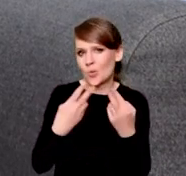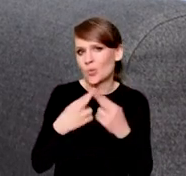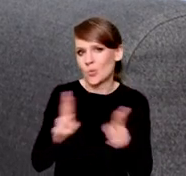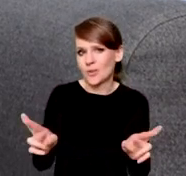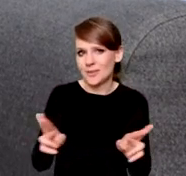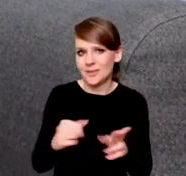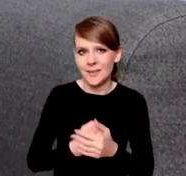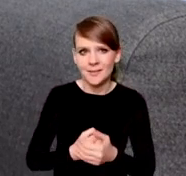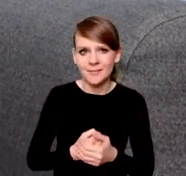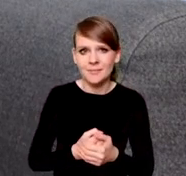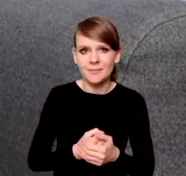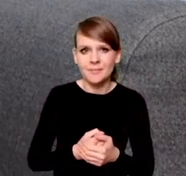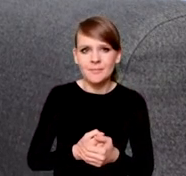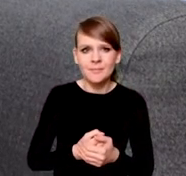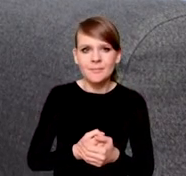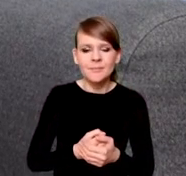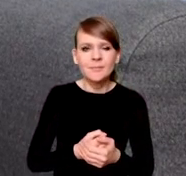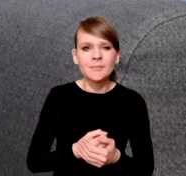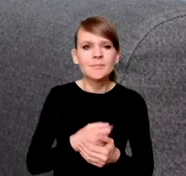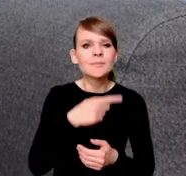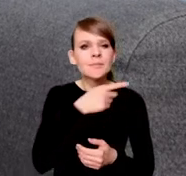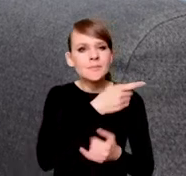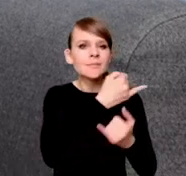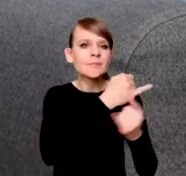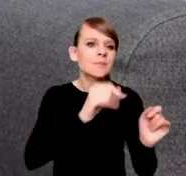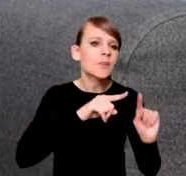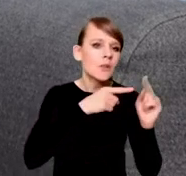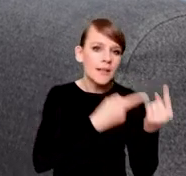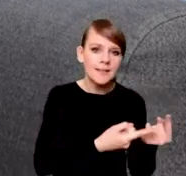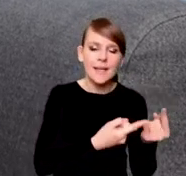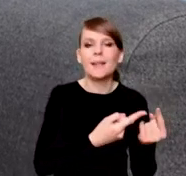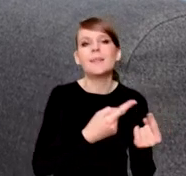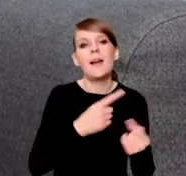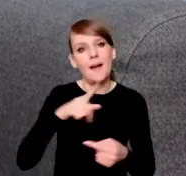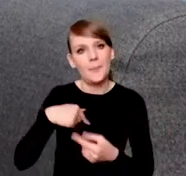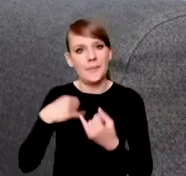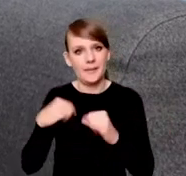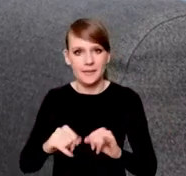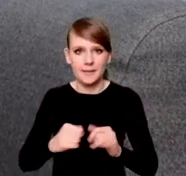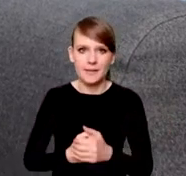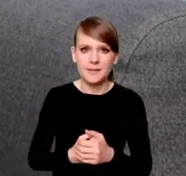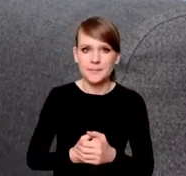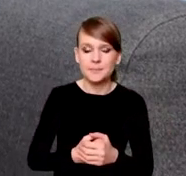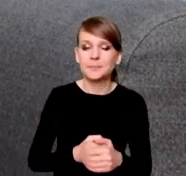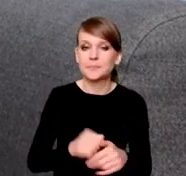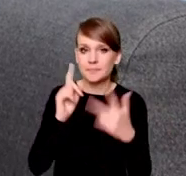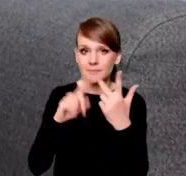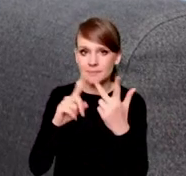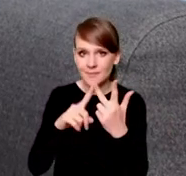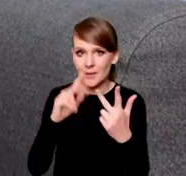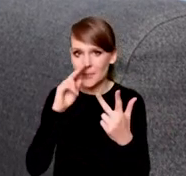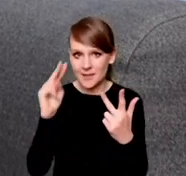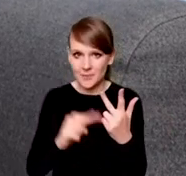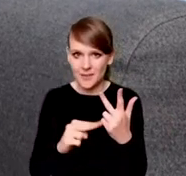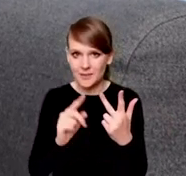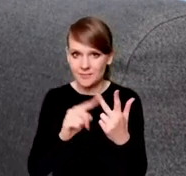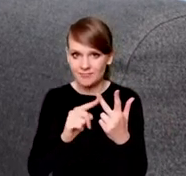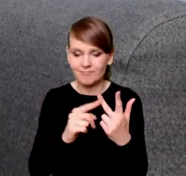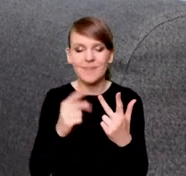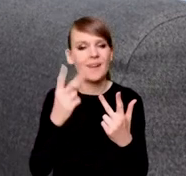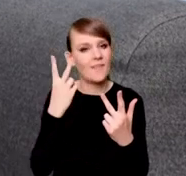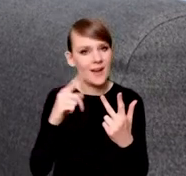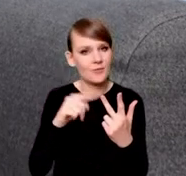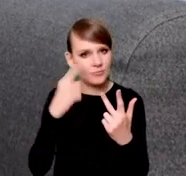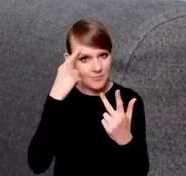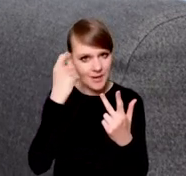tego typu organizacje od innych organizacji. I trzecia perspektywa, którą chciałbym, żebyśmy mieli w pamięci,